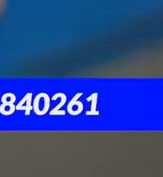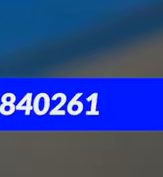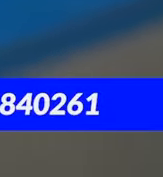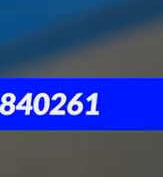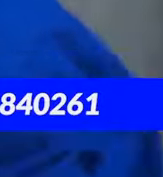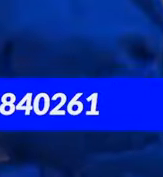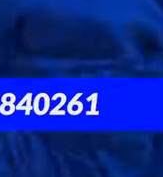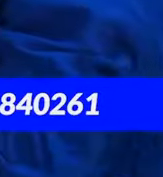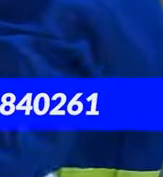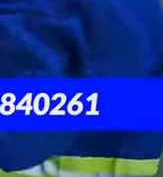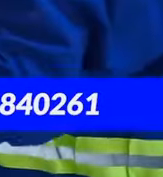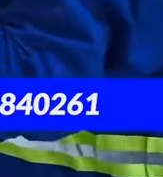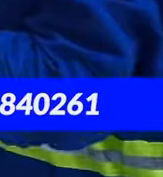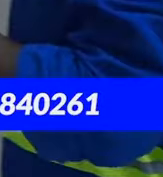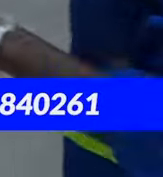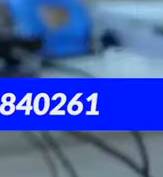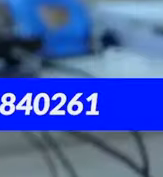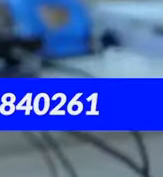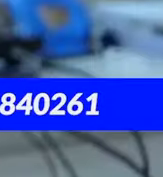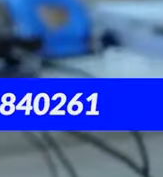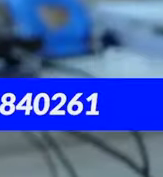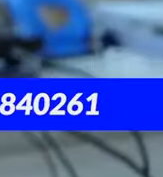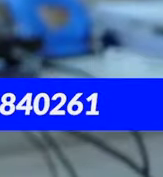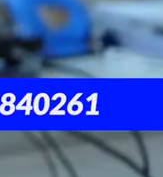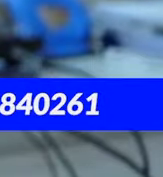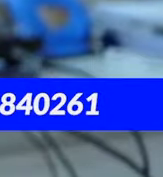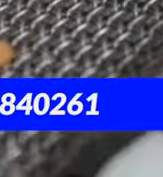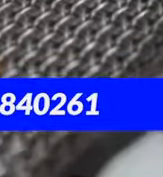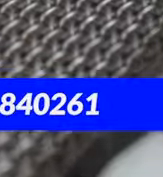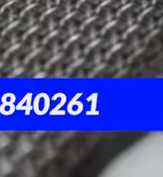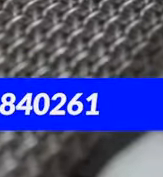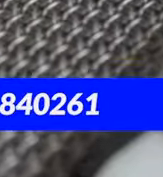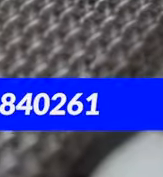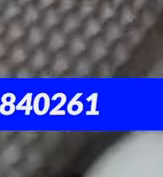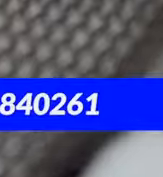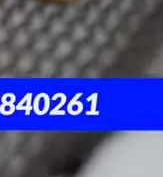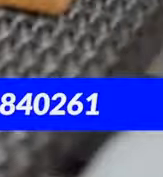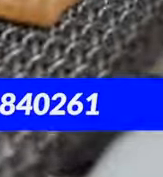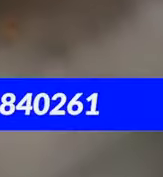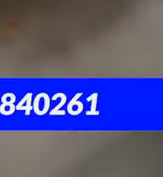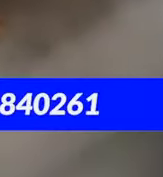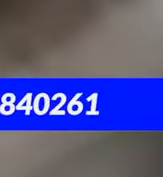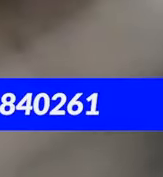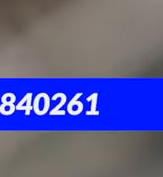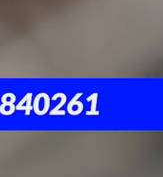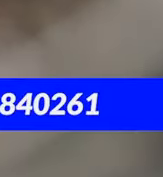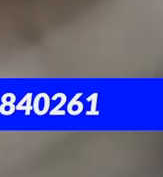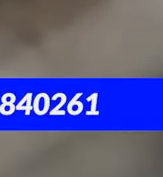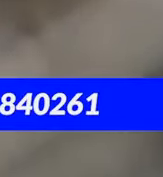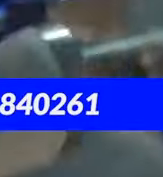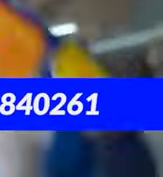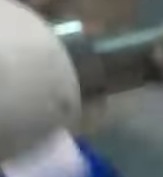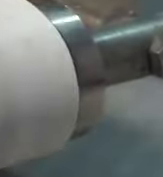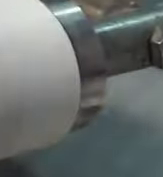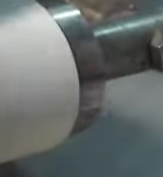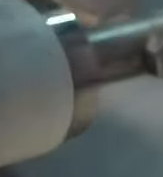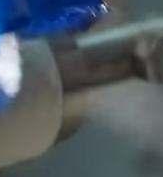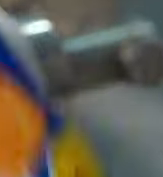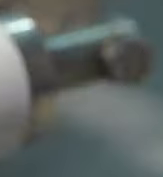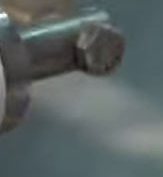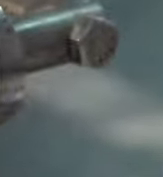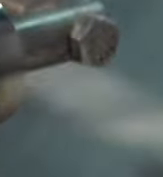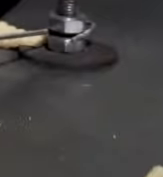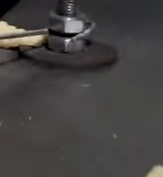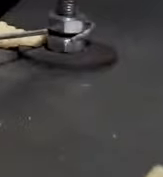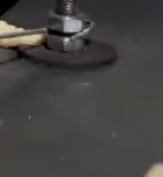biskuti zinazotokana na malighafi zenye ubora. Tunakidhi vigezo vyote ambavyo serikali